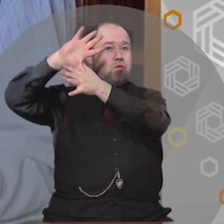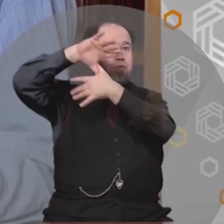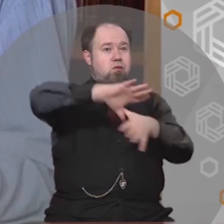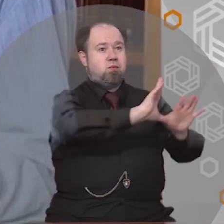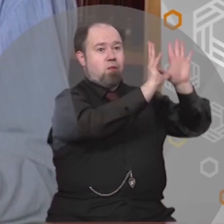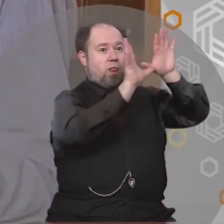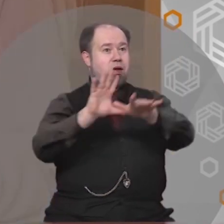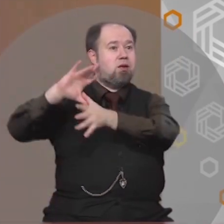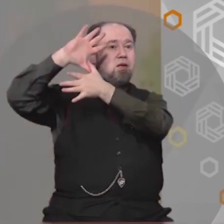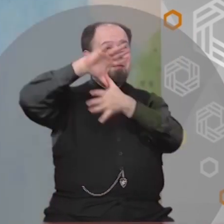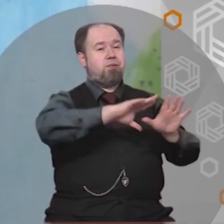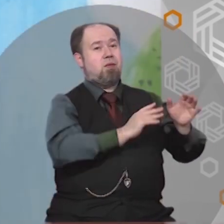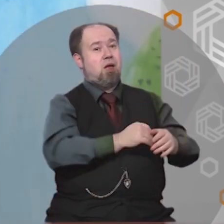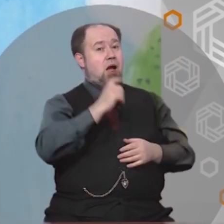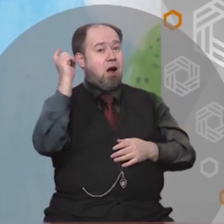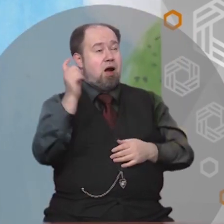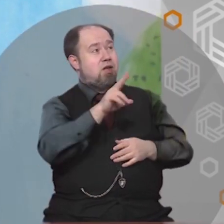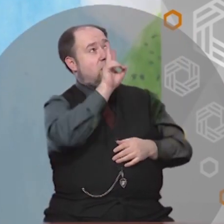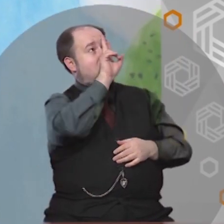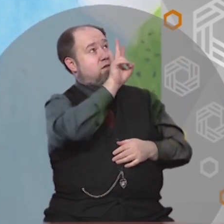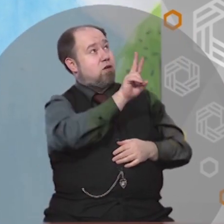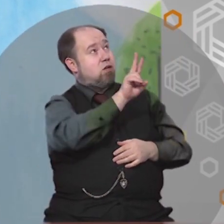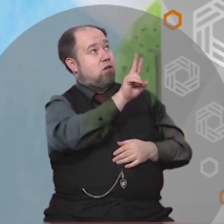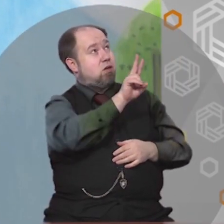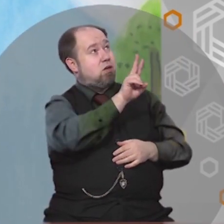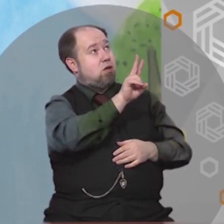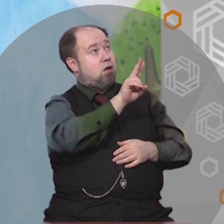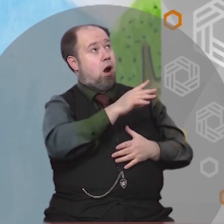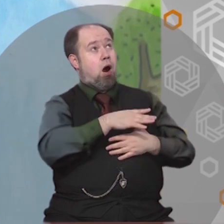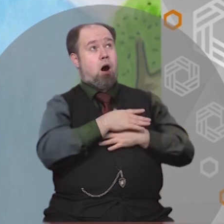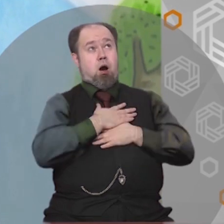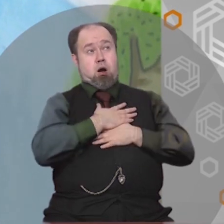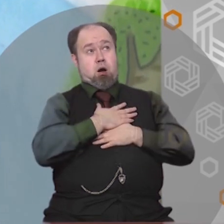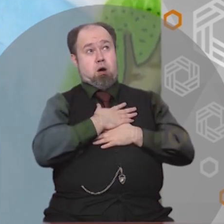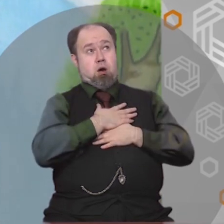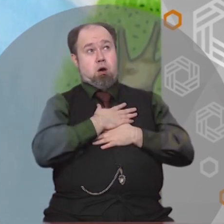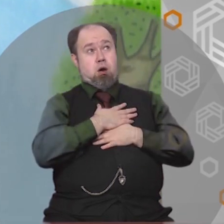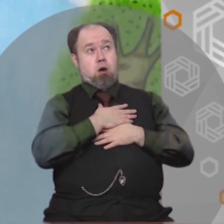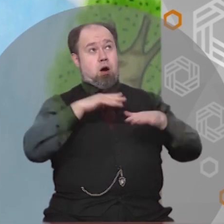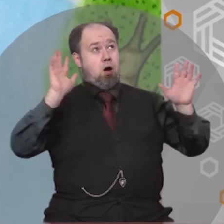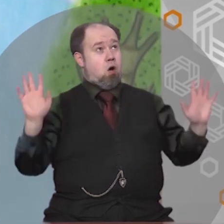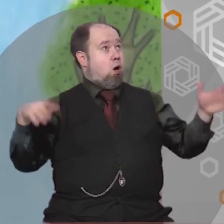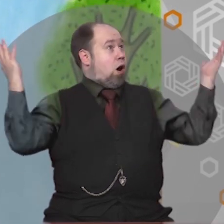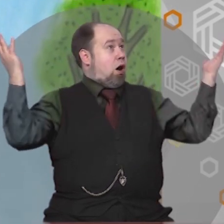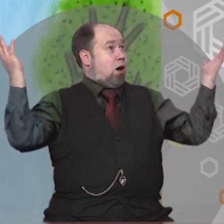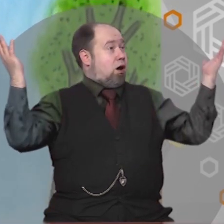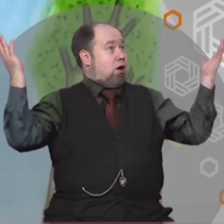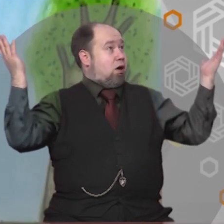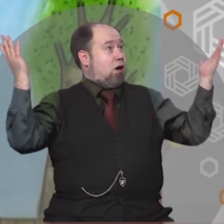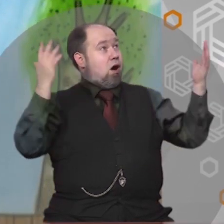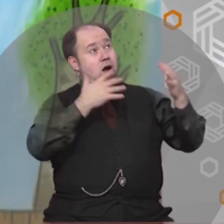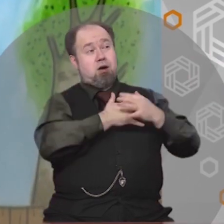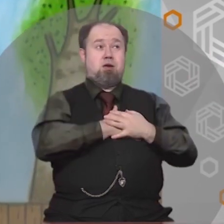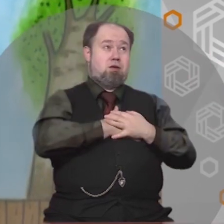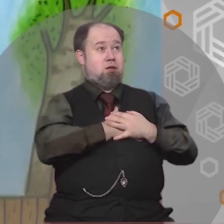что только держись. Хозяйка вышла на крыльцо и прямо ахнула, сплеснув радостно руками.